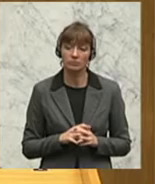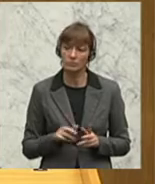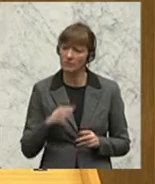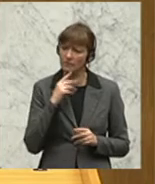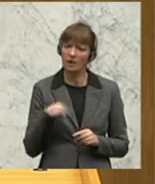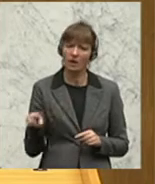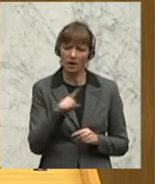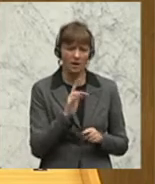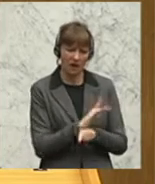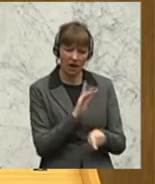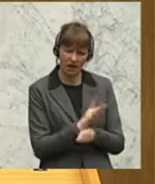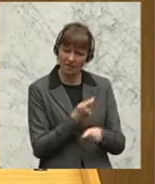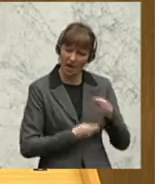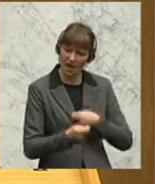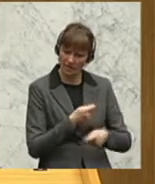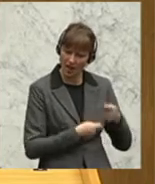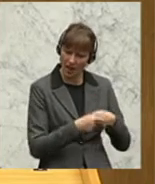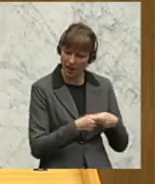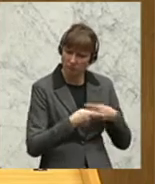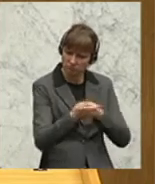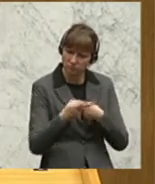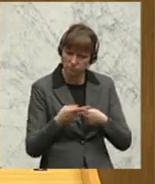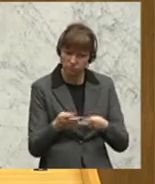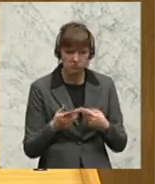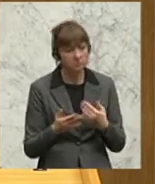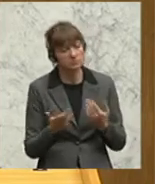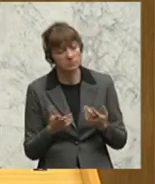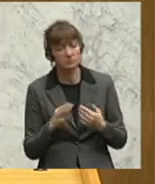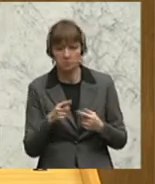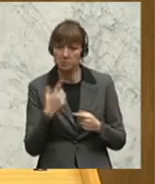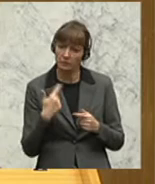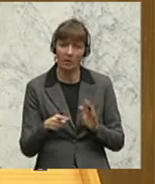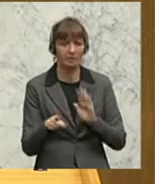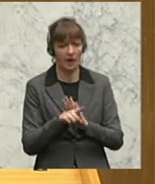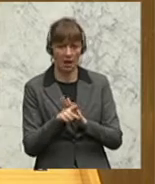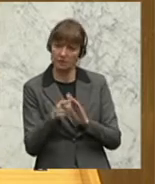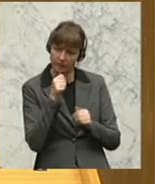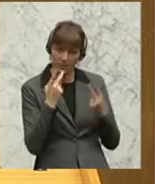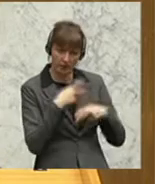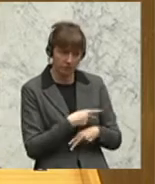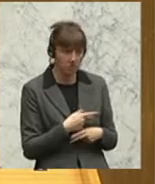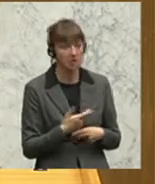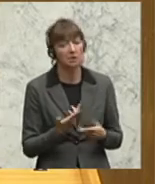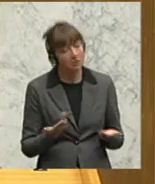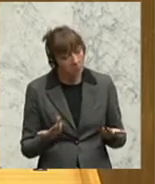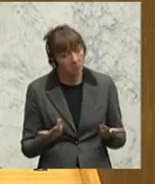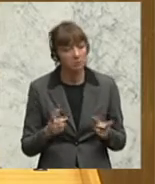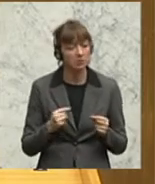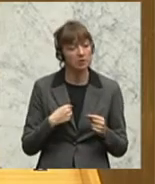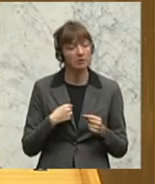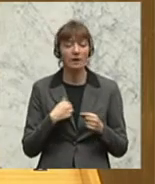Handel gibt, steht das BZÖ einer solchen Freigabe negativ gegenüber. Um das zu unterstreichen, bringe ich